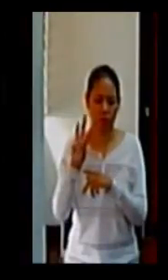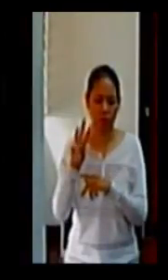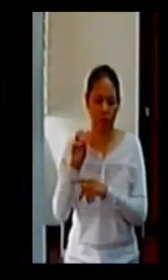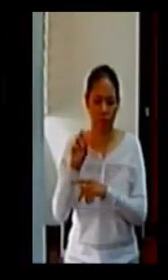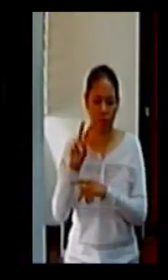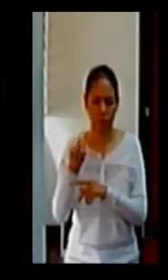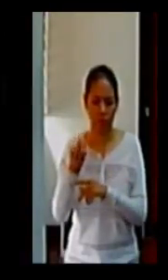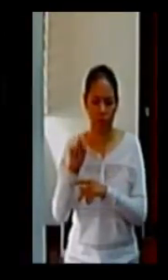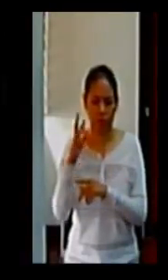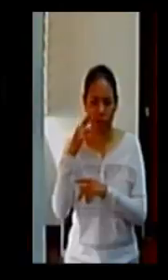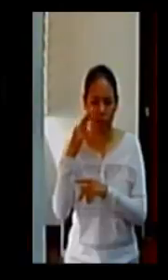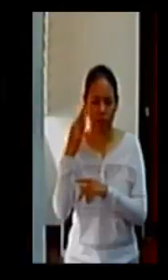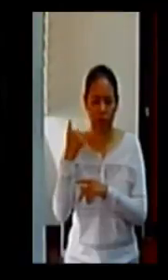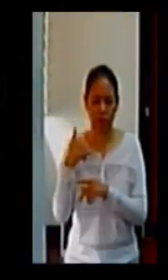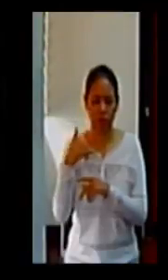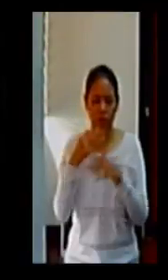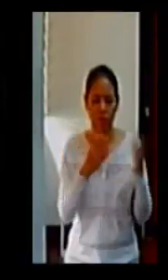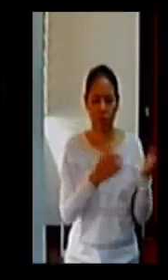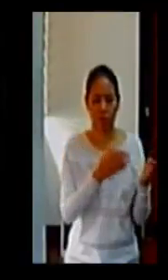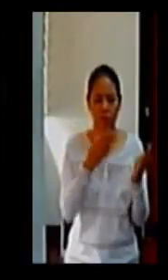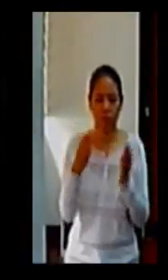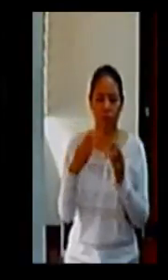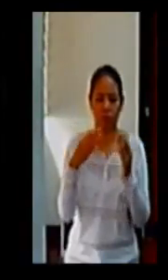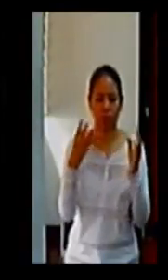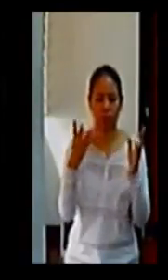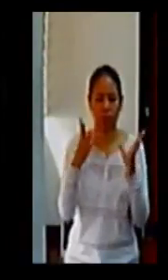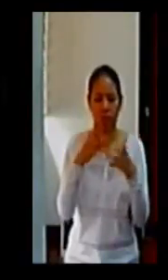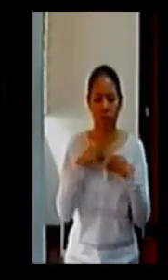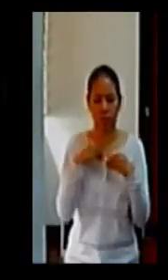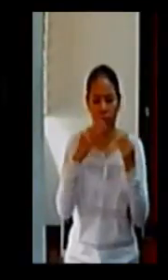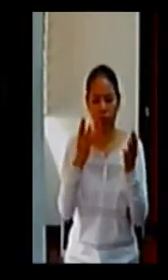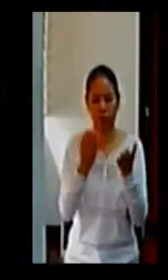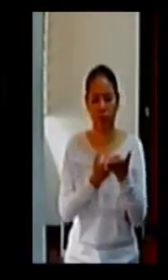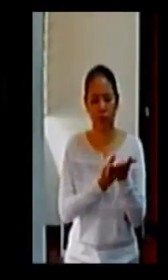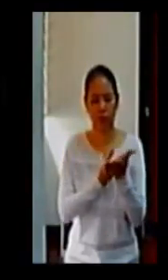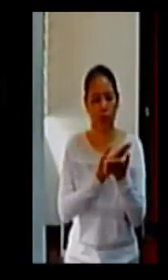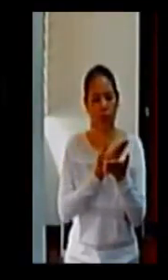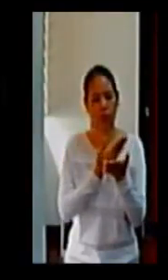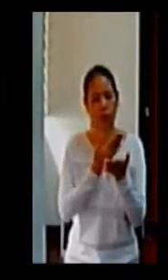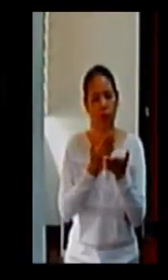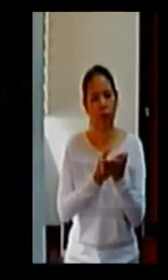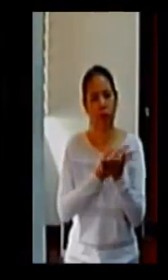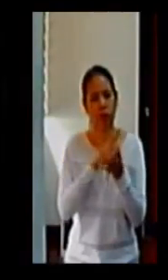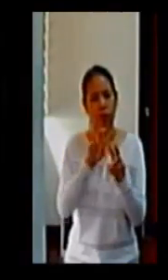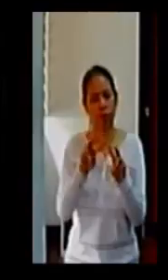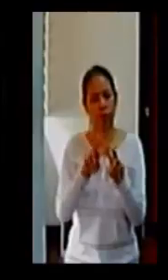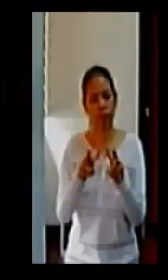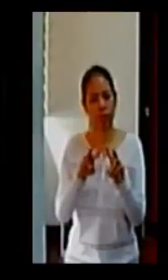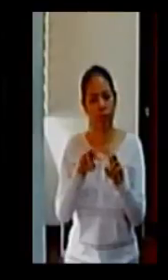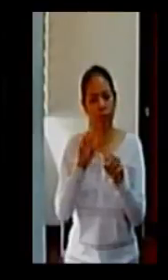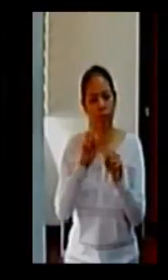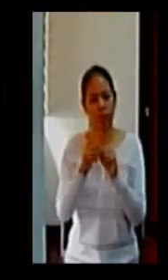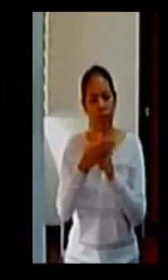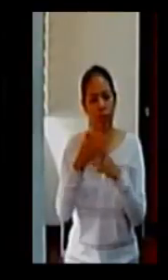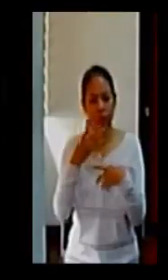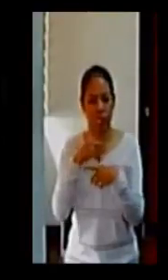variety, bumaba ba yung production noon kaya kayo nag-experiment ng iba?